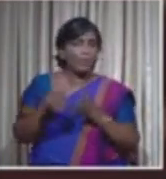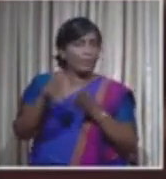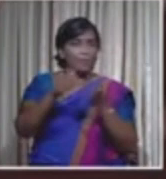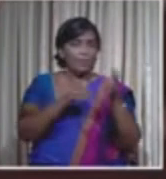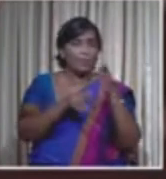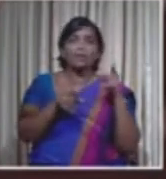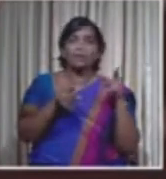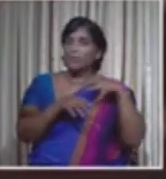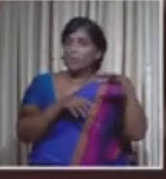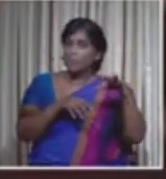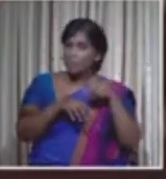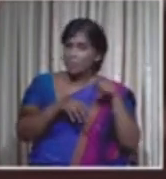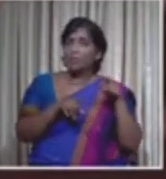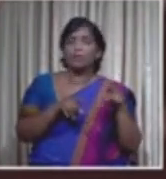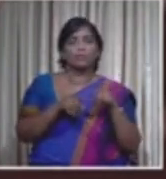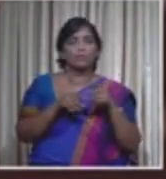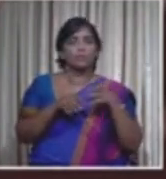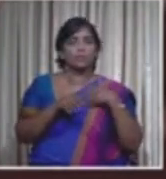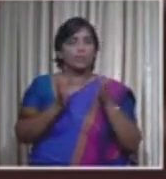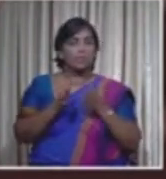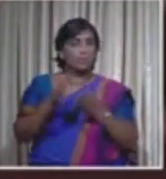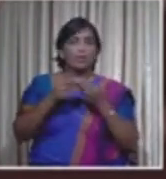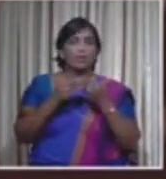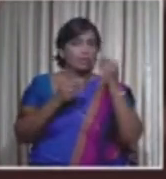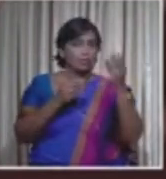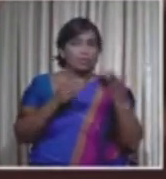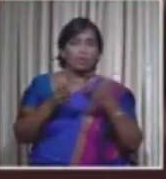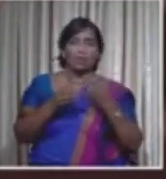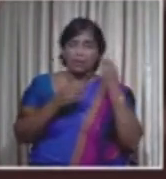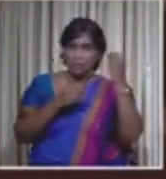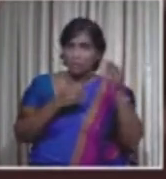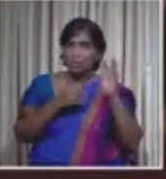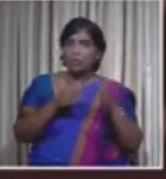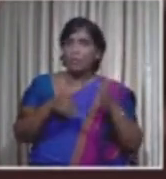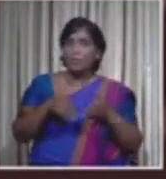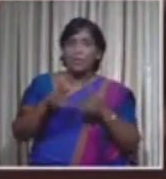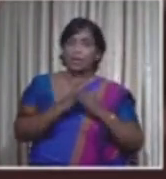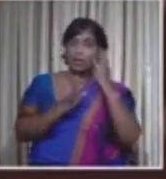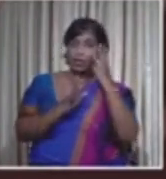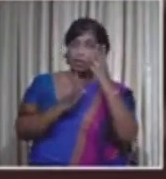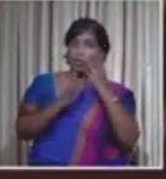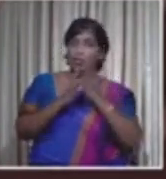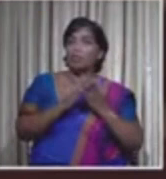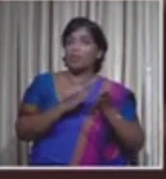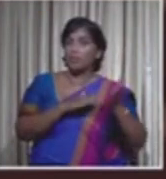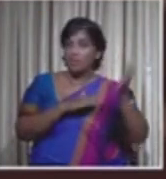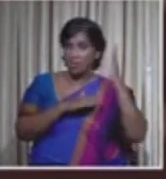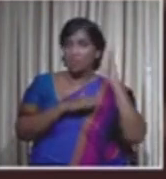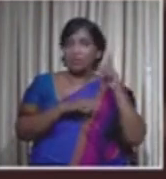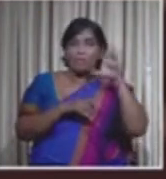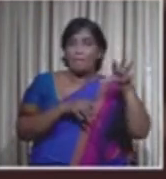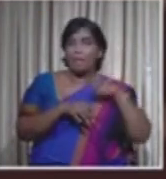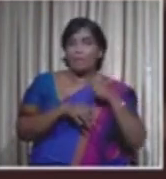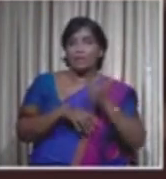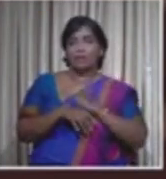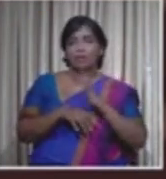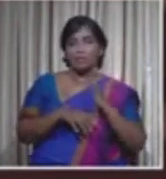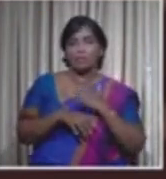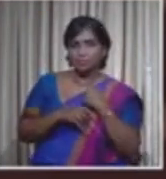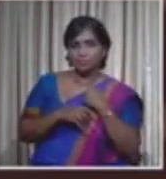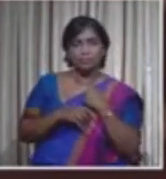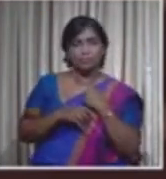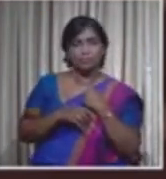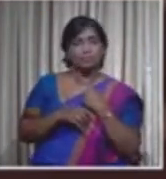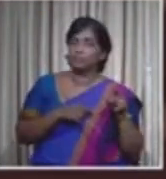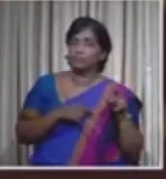ජනතාවට පාවිච්චි කරන්න මාර්ගයක් ලබා දුන්නේ නැහැ. මාර්ගයක් ලබා දීලා තිබුණා. හැබැයි මාර්ගය කිලෝමීටර් 3ක් දුරයි. ඒ ජනතාව ඒක පාවිච්චි කරන්න කැමති නැහැ. ඒක තමයි මට ලැබුණු